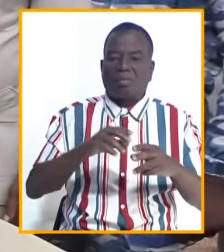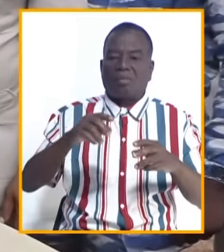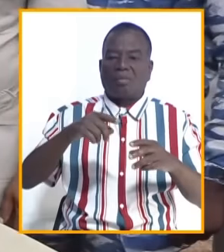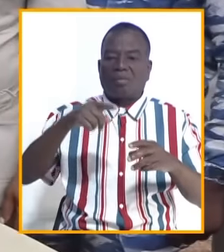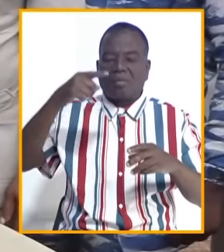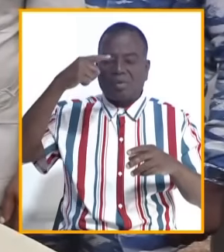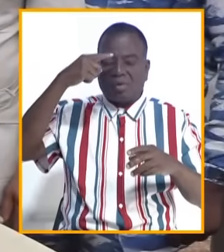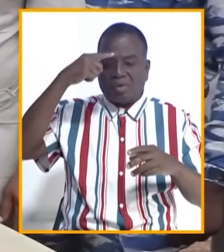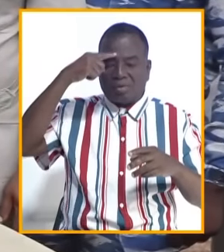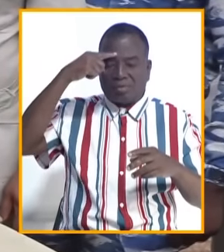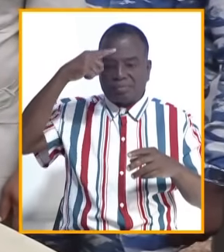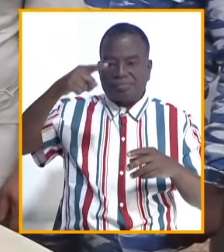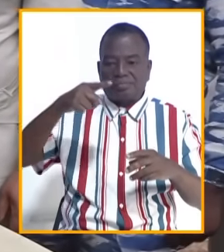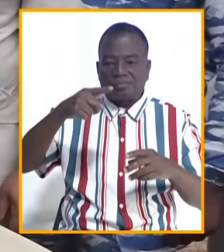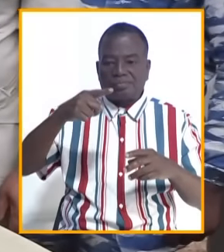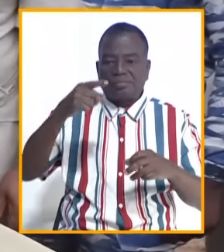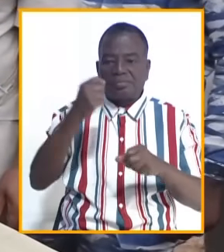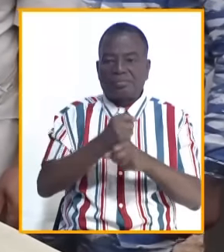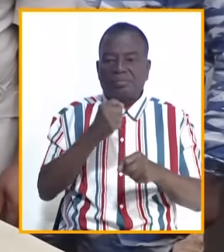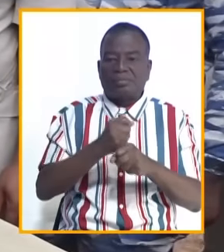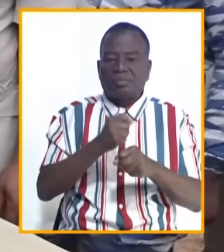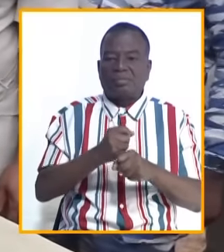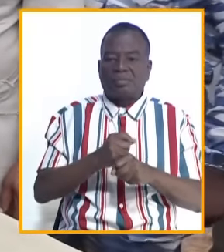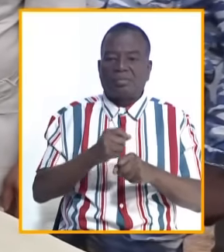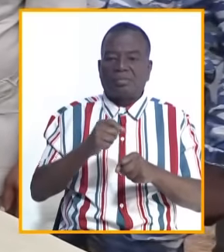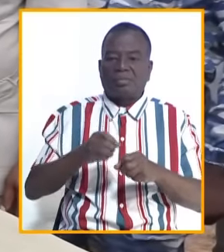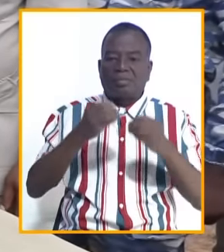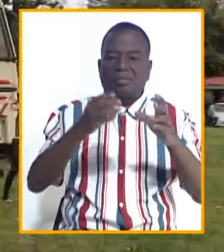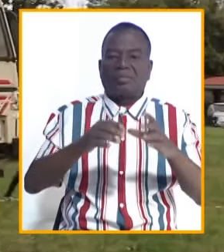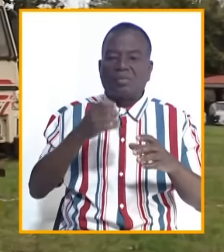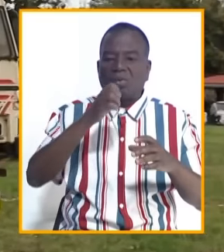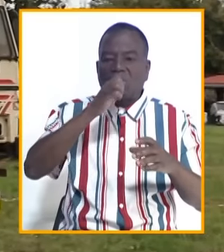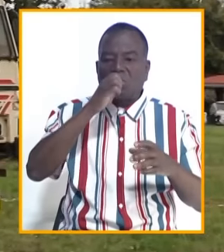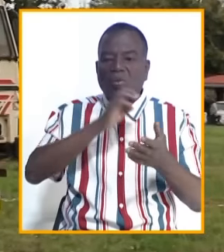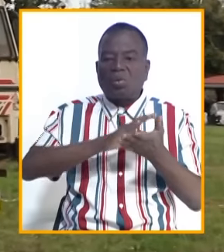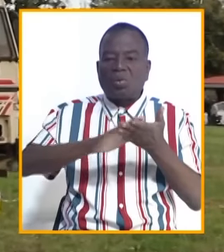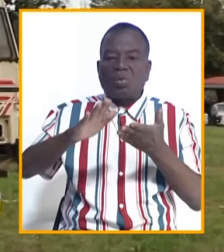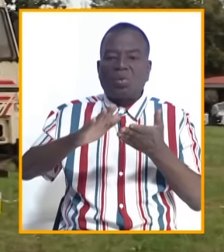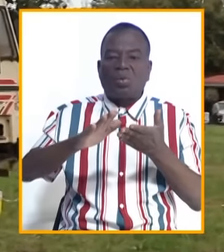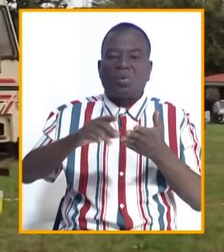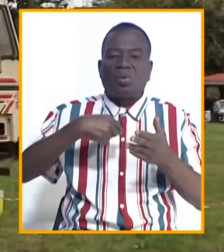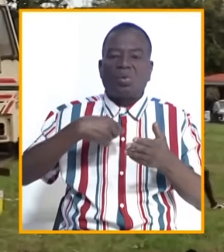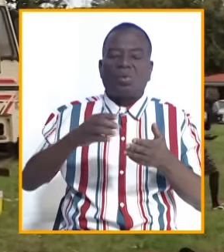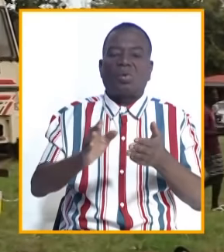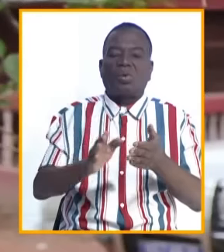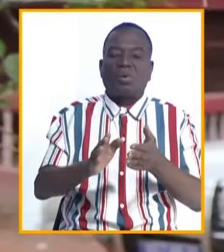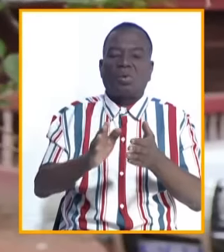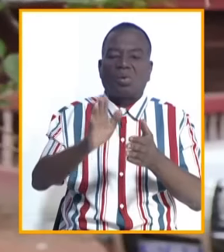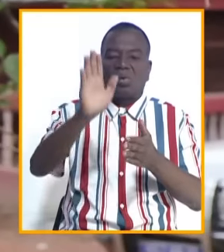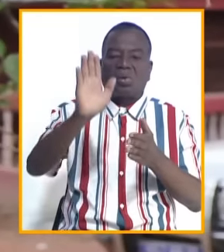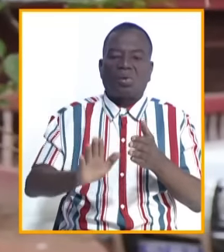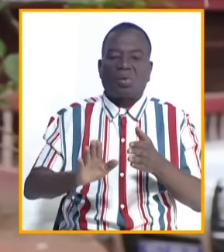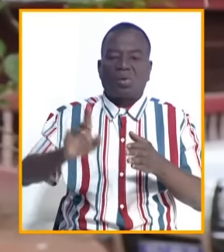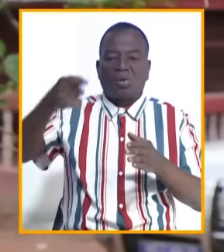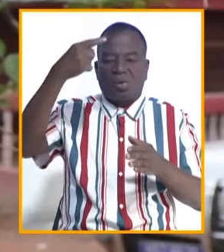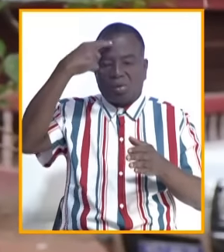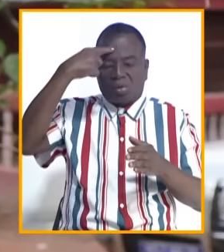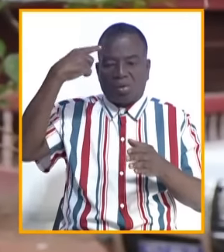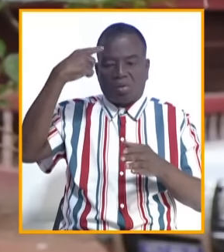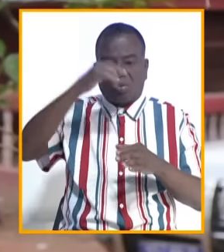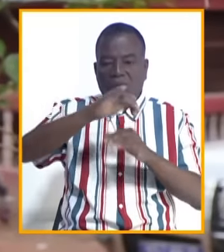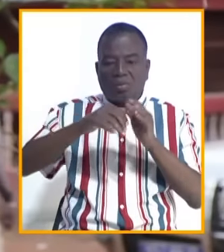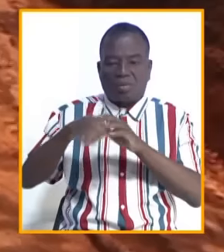en plus d'un ouvrage de desserte en eau potable. Je salue le gouvernement par ses actes qu'il a posés